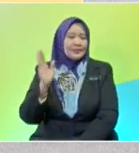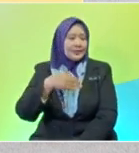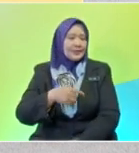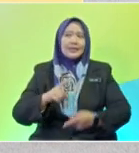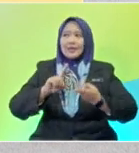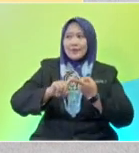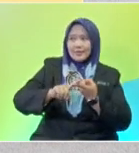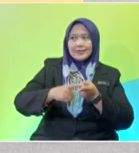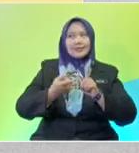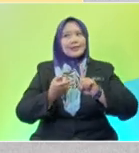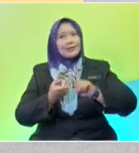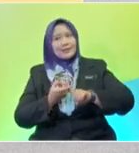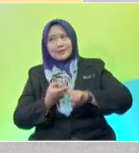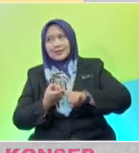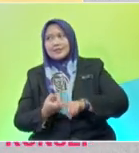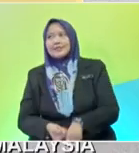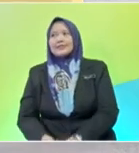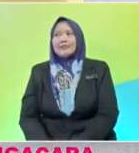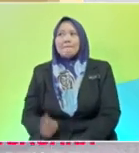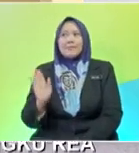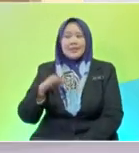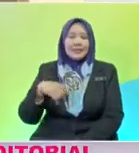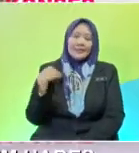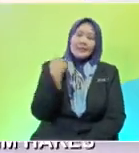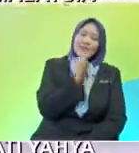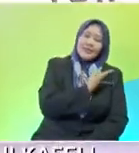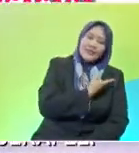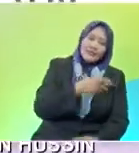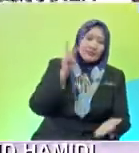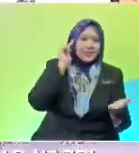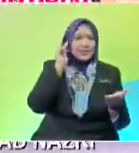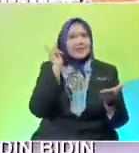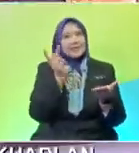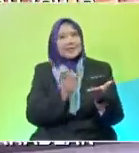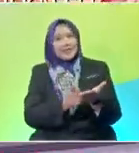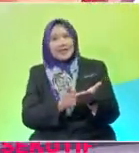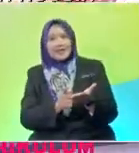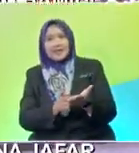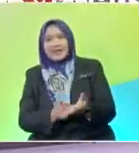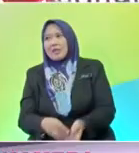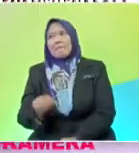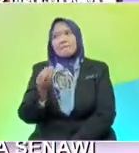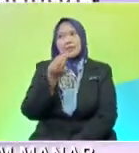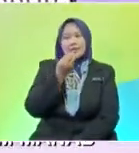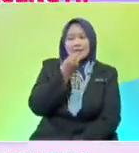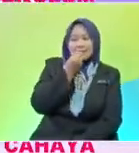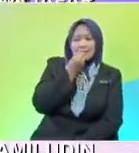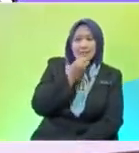bila kawan-kawan Mari kita mengenal